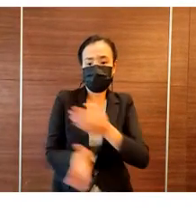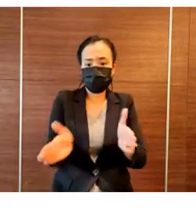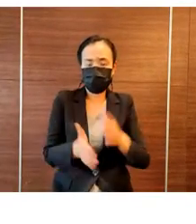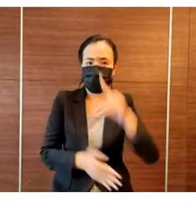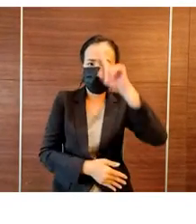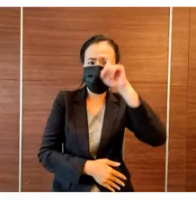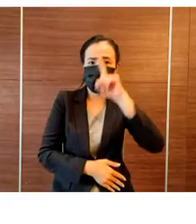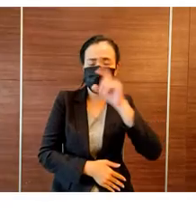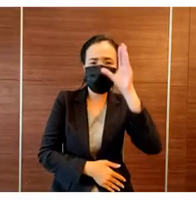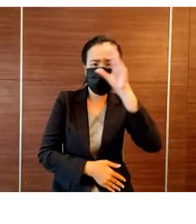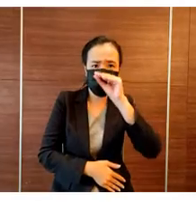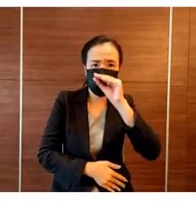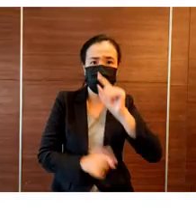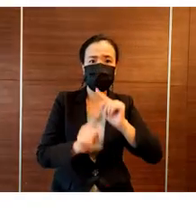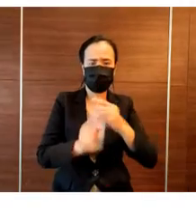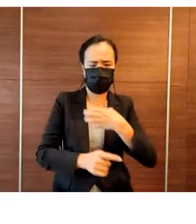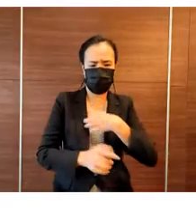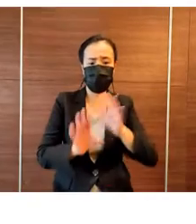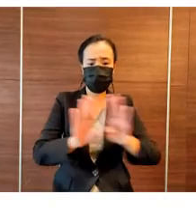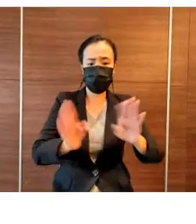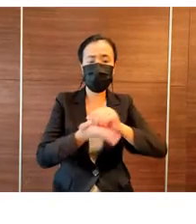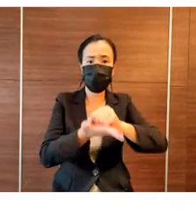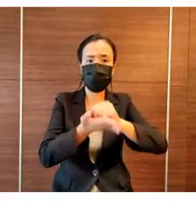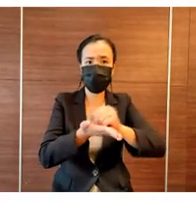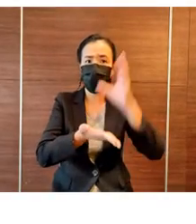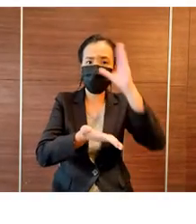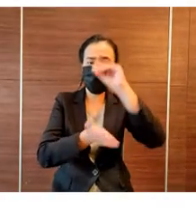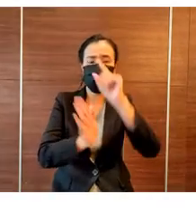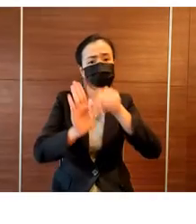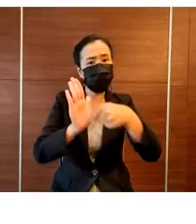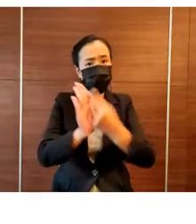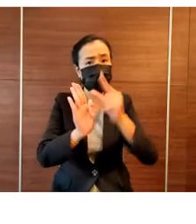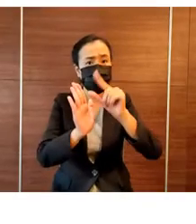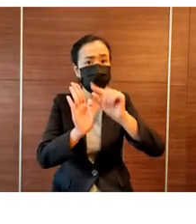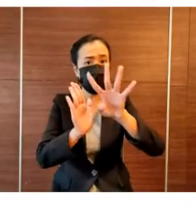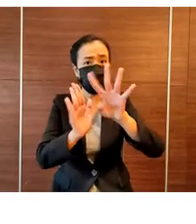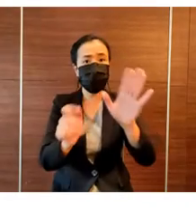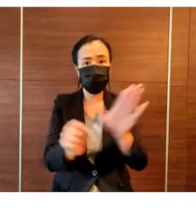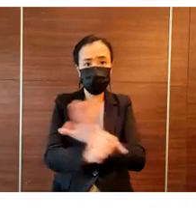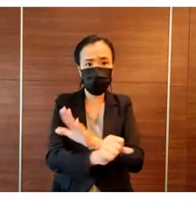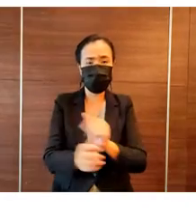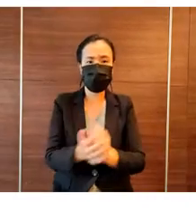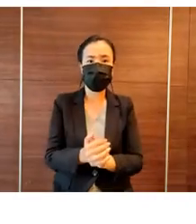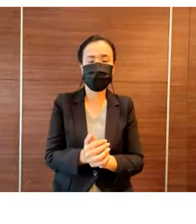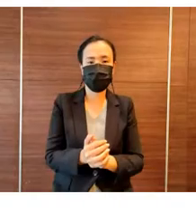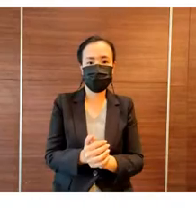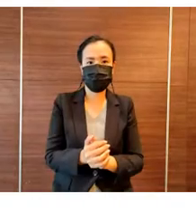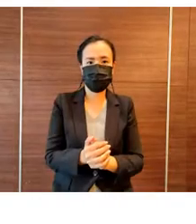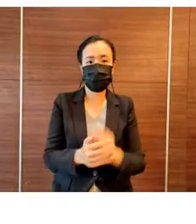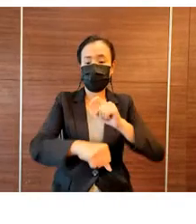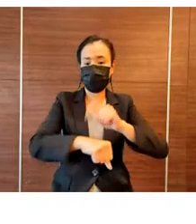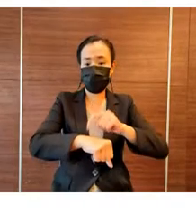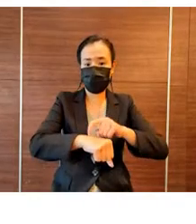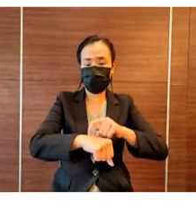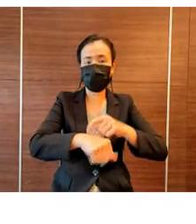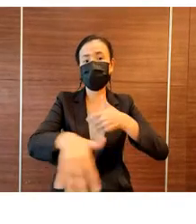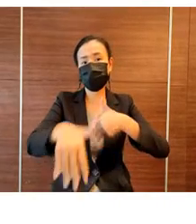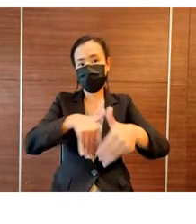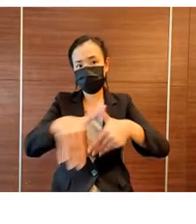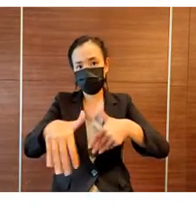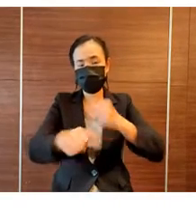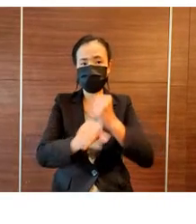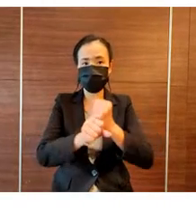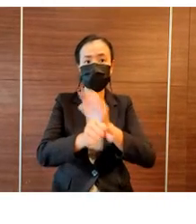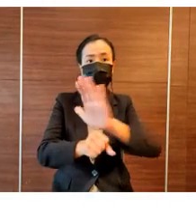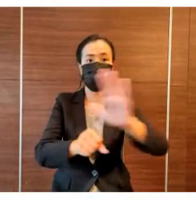เสาร์อาทิตย์นี่นะครับนะเปิดนะเป็น one stop service มีเวลาเปิดปิดที่ดี availability อยู่ในชุมชนของเข